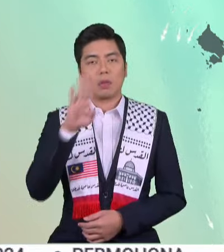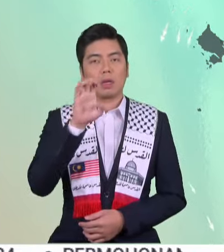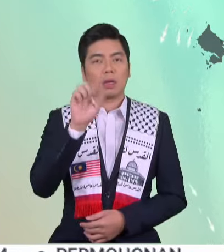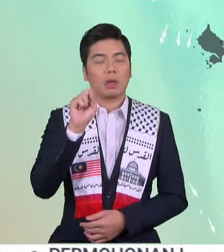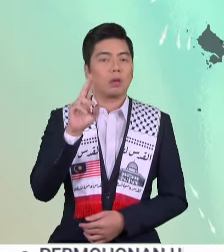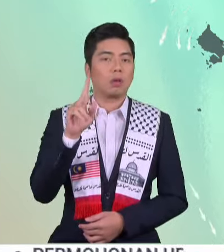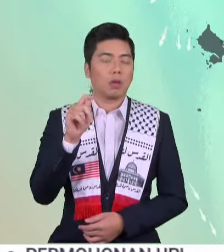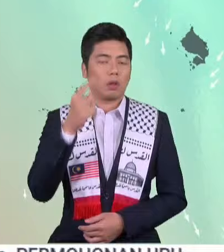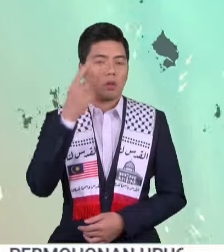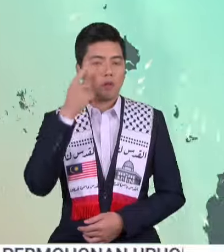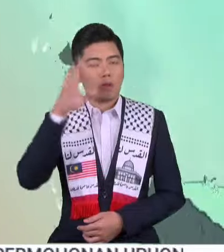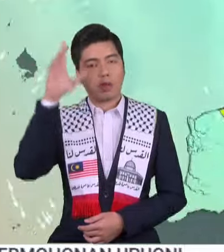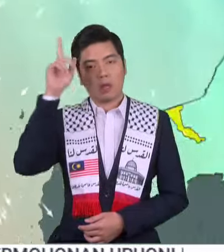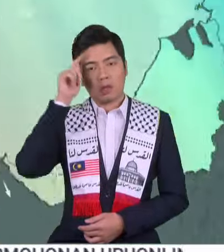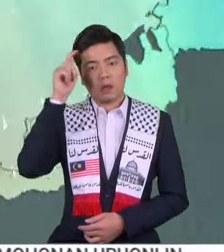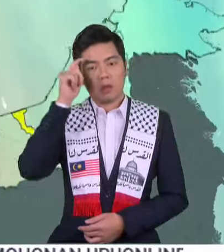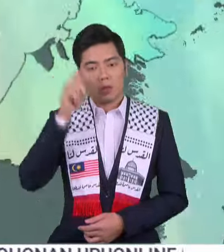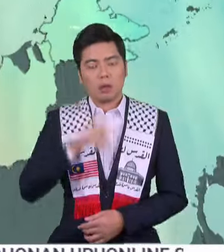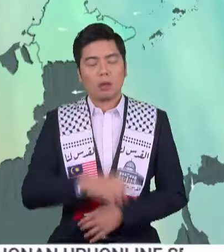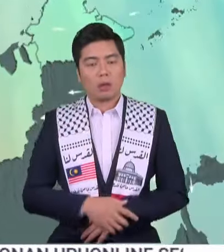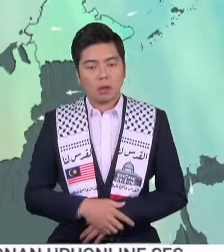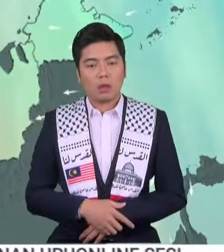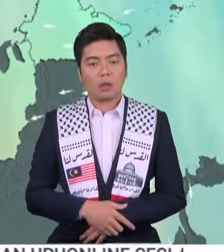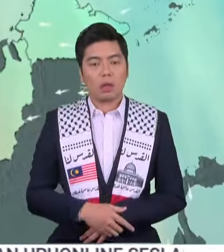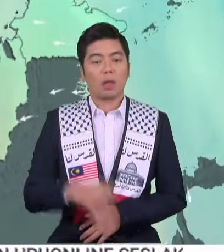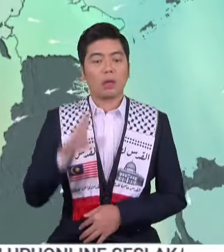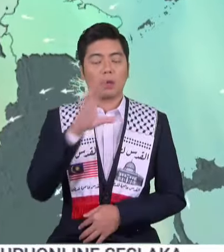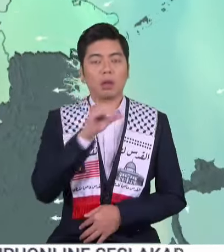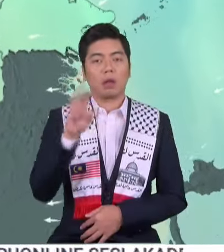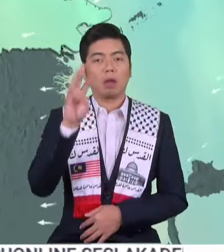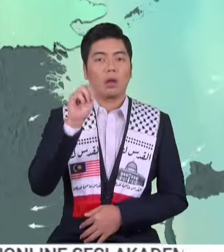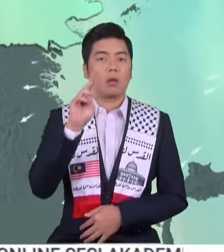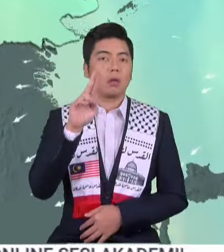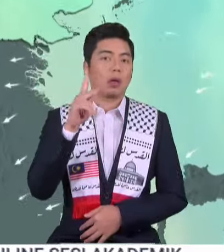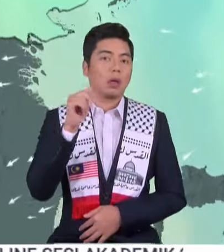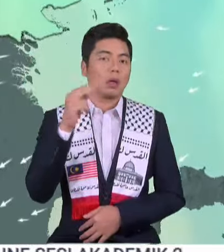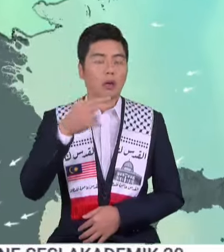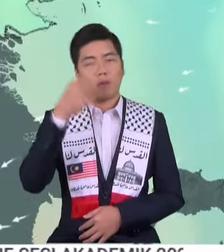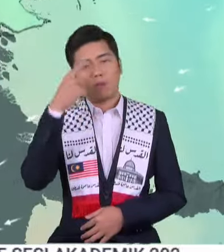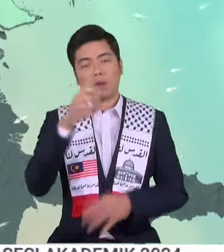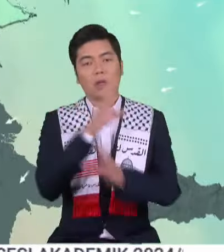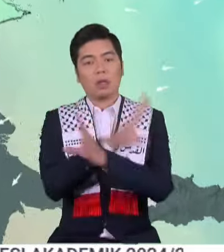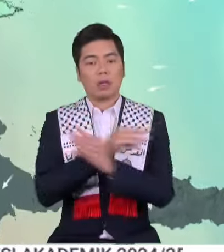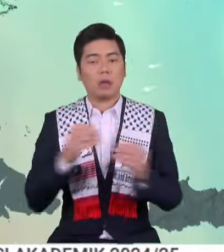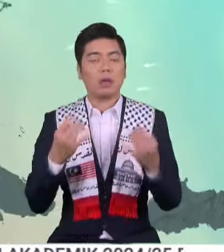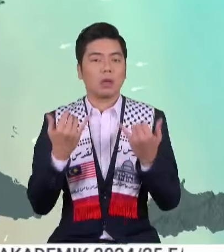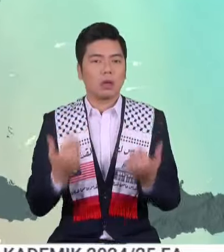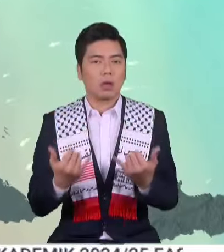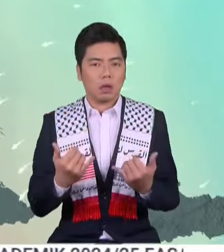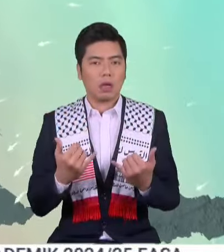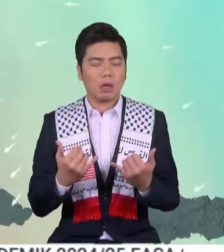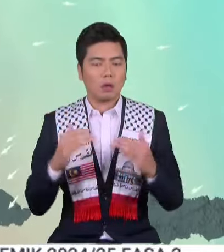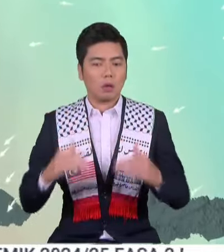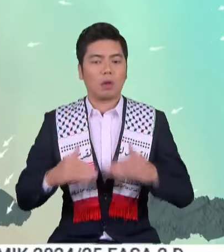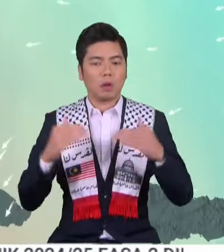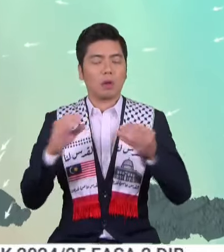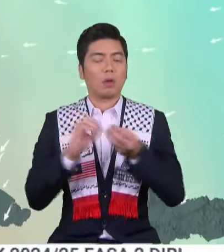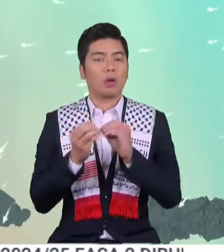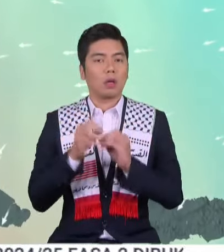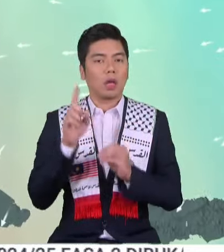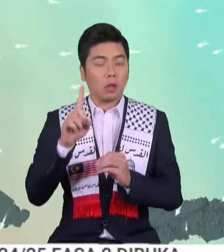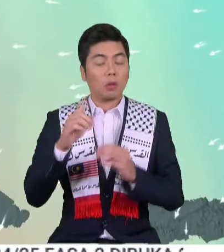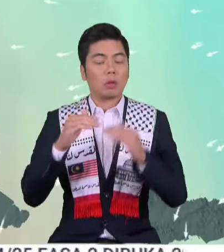di negeri Terengganu. Begitu juga di bahagian Mukah di negeri Sarawak yang kini berada di tahap 1, iaitu